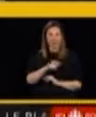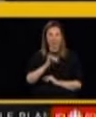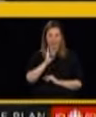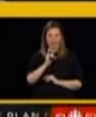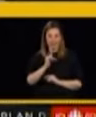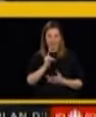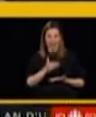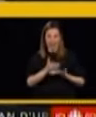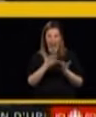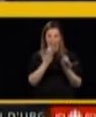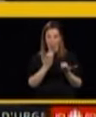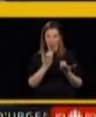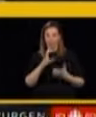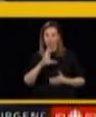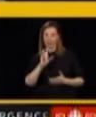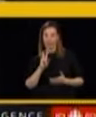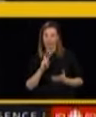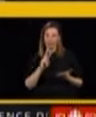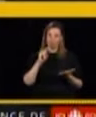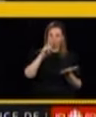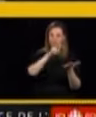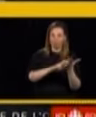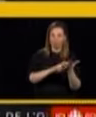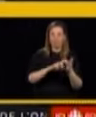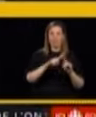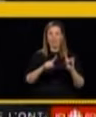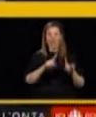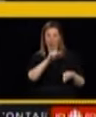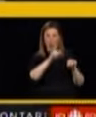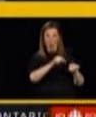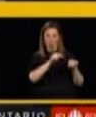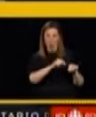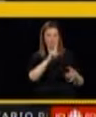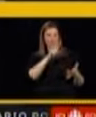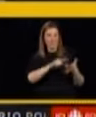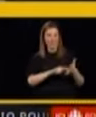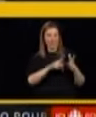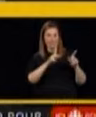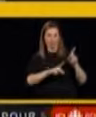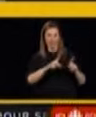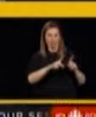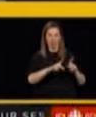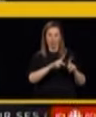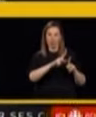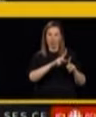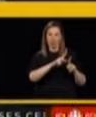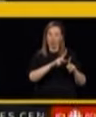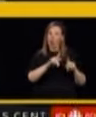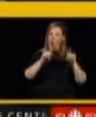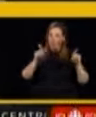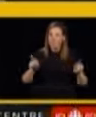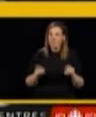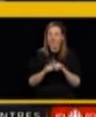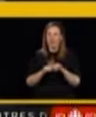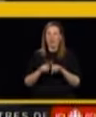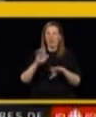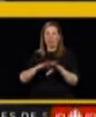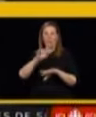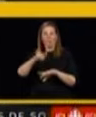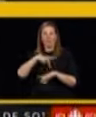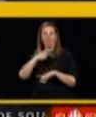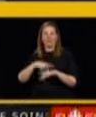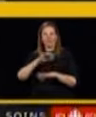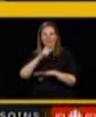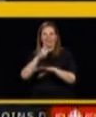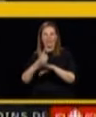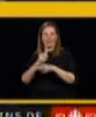majorité des personnes, des 1000 personnes qui étaient sur le site fédéral, étaient aussi sur notre site à nous autres. Là. Donc,